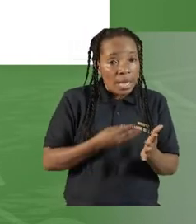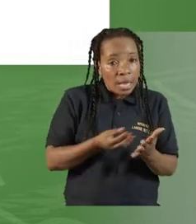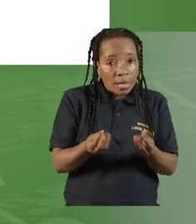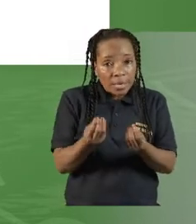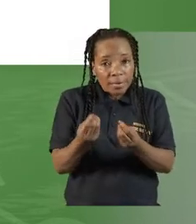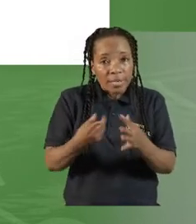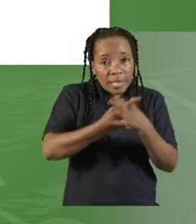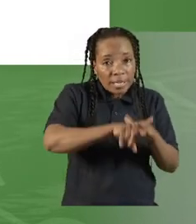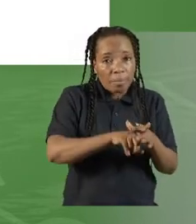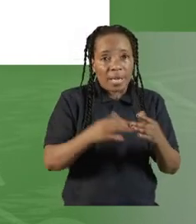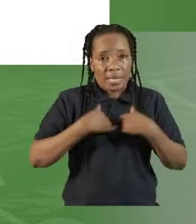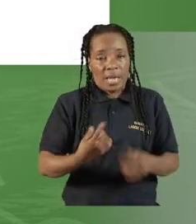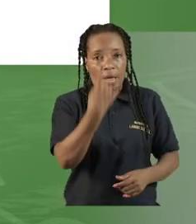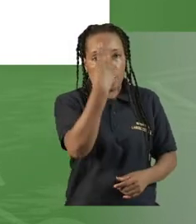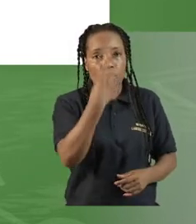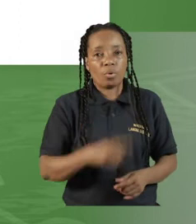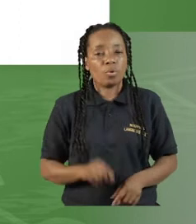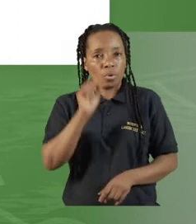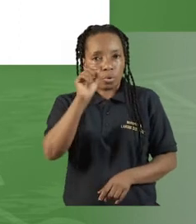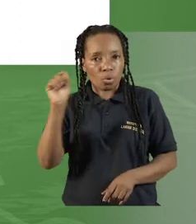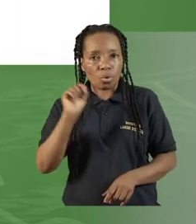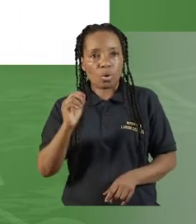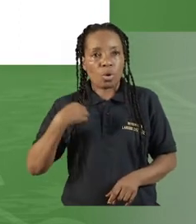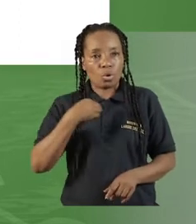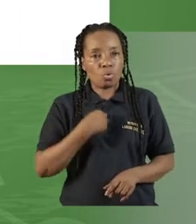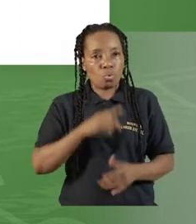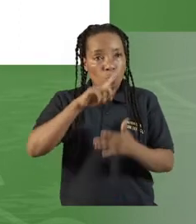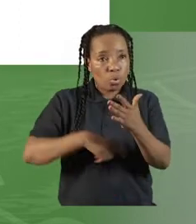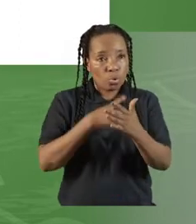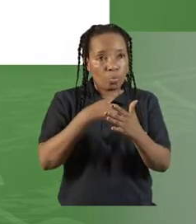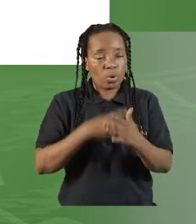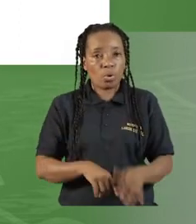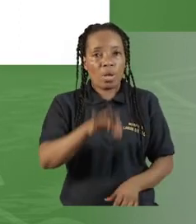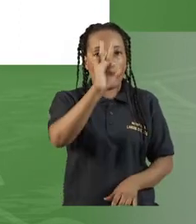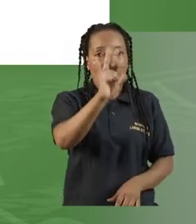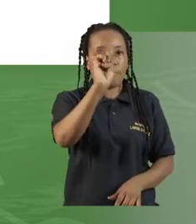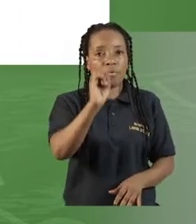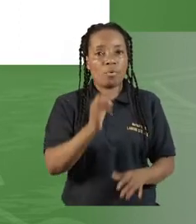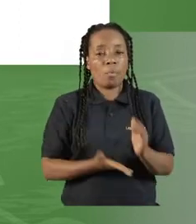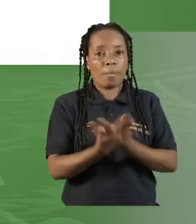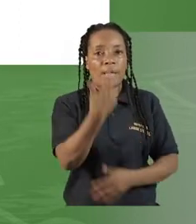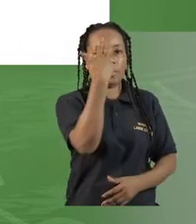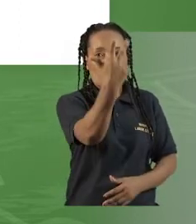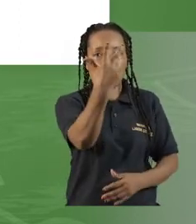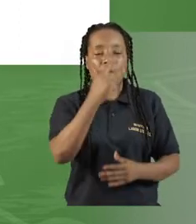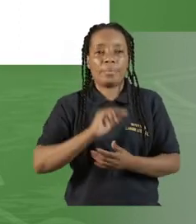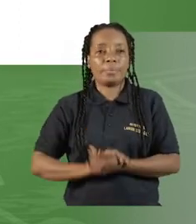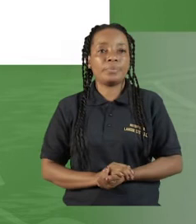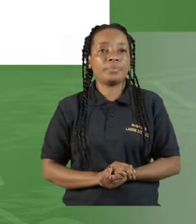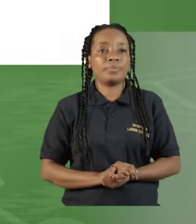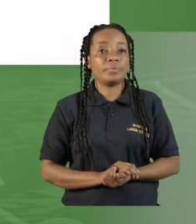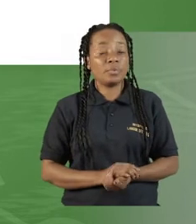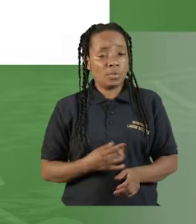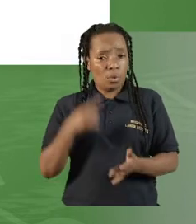Multiplions donc la formule Fe par le coefficient 3. De même,